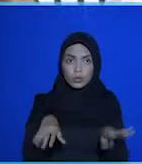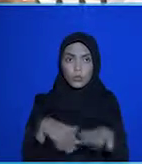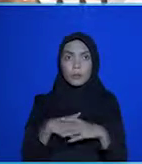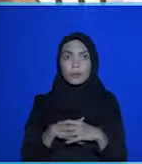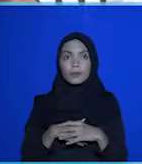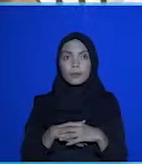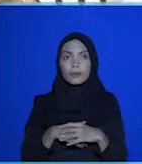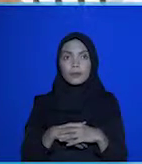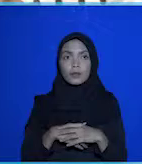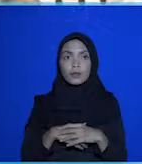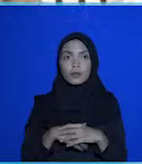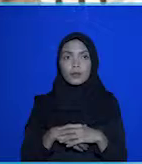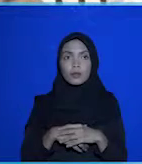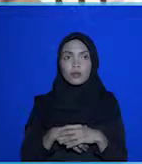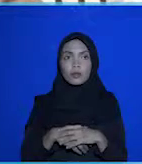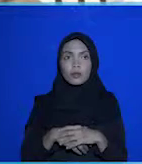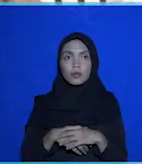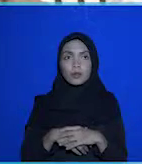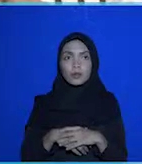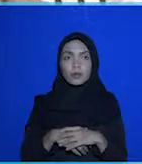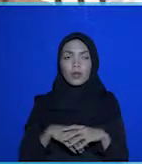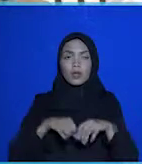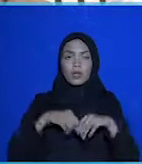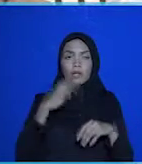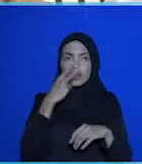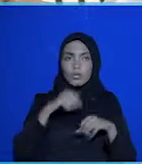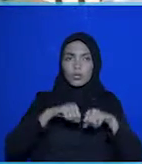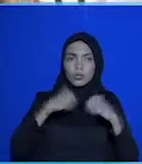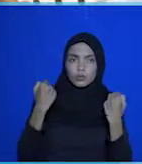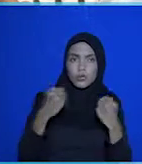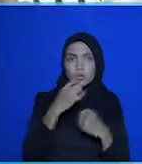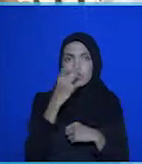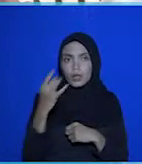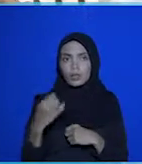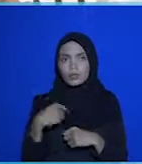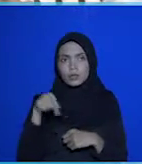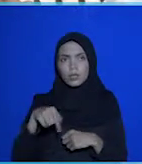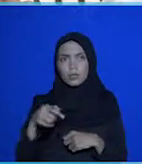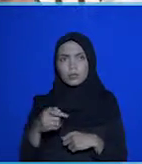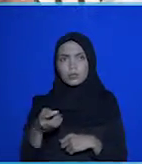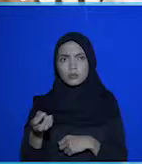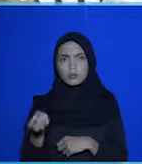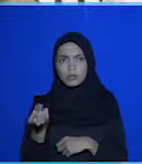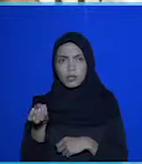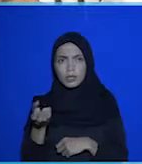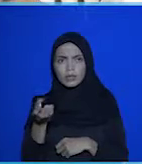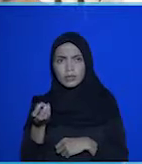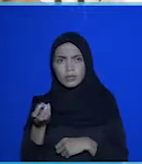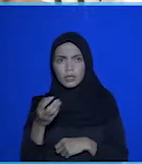cek ya, kita hitung berapa sih besarnya kerusakan dan kerugian. Untuk sementara kita